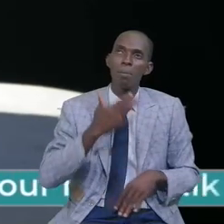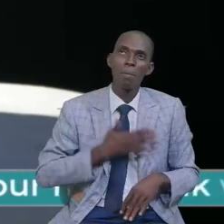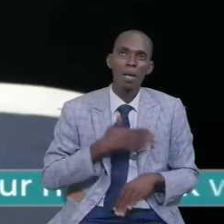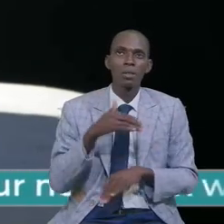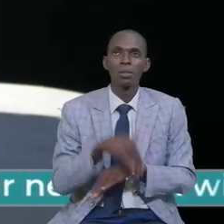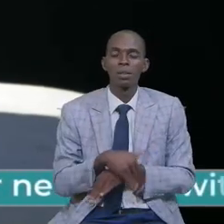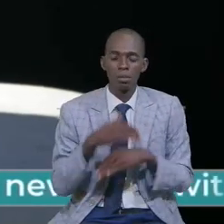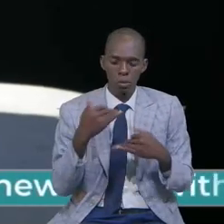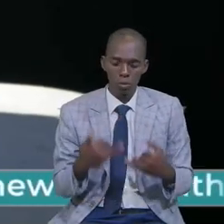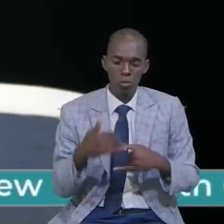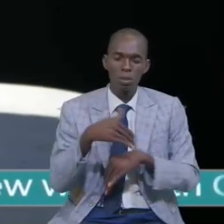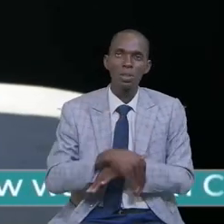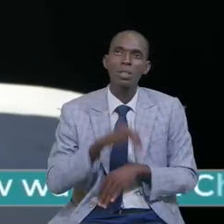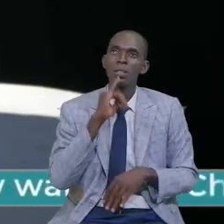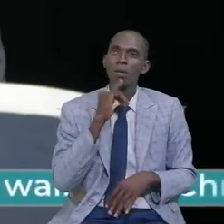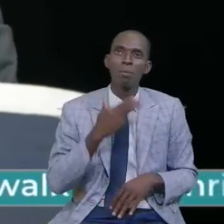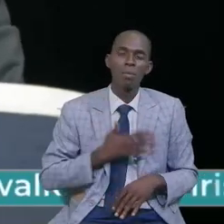Ce soir, c'est ma soirée.